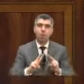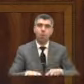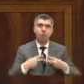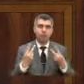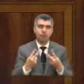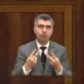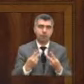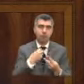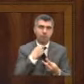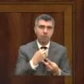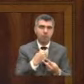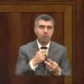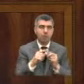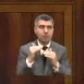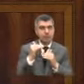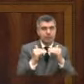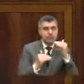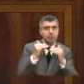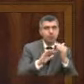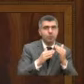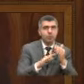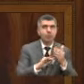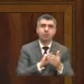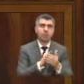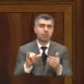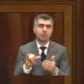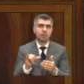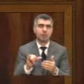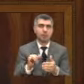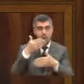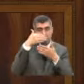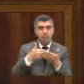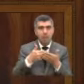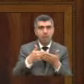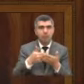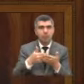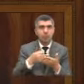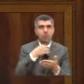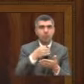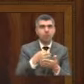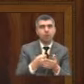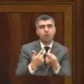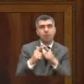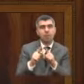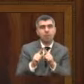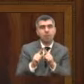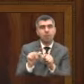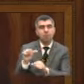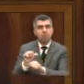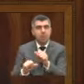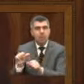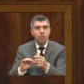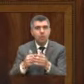نبقوش نتزايدوا في هاد المسائل هادو، نبنيو. المغاربه ما كيتسناوناش نبداو نبدلوا بيناتنا في الهضره